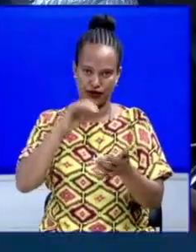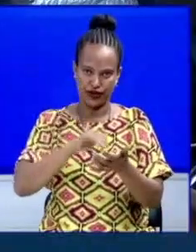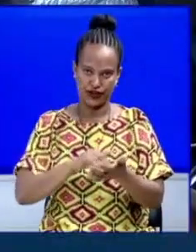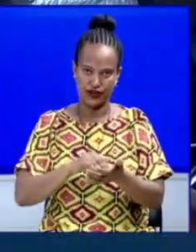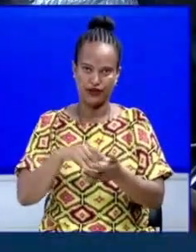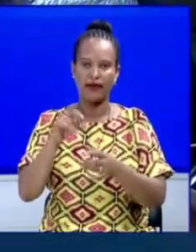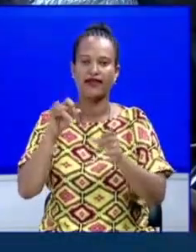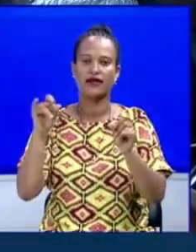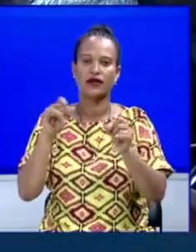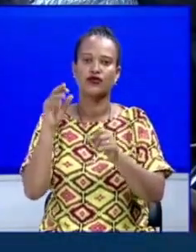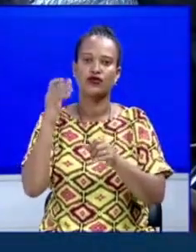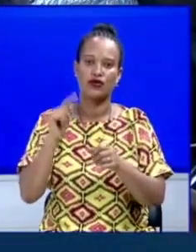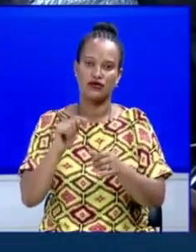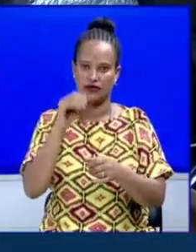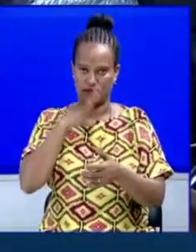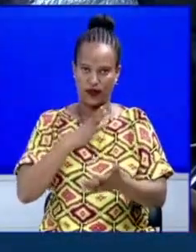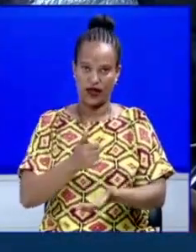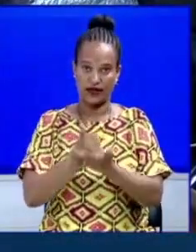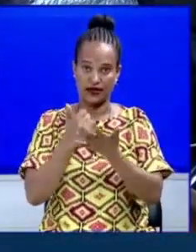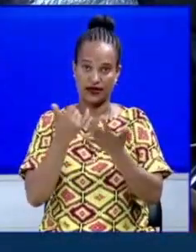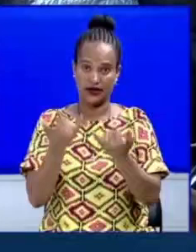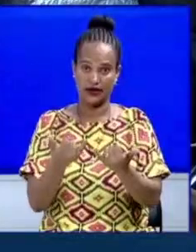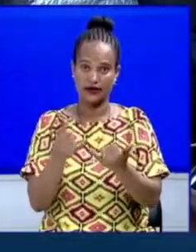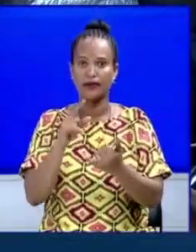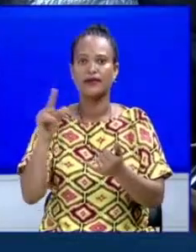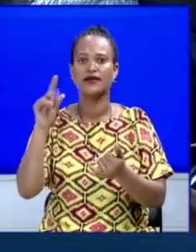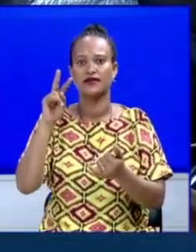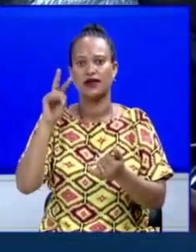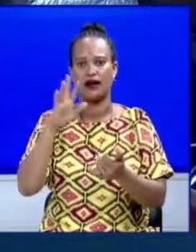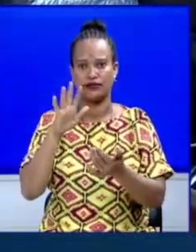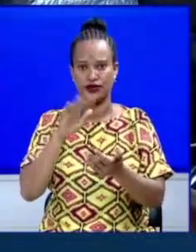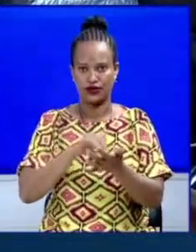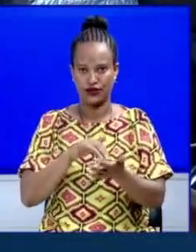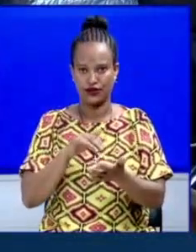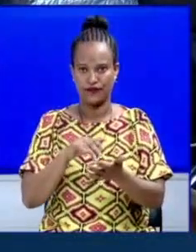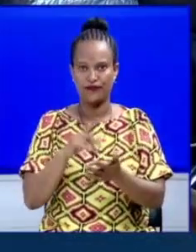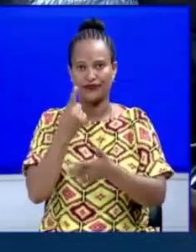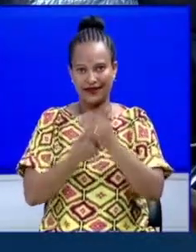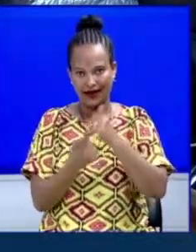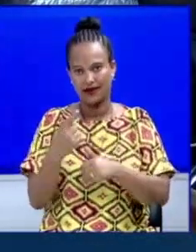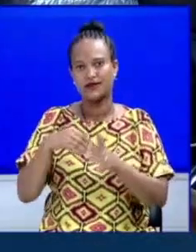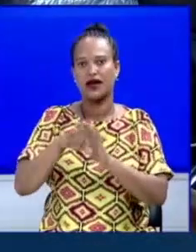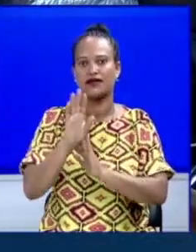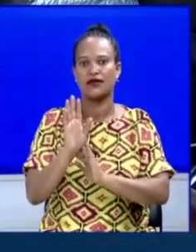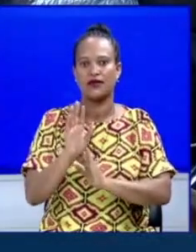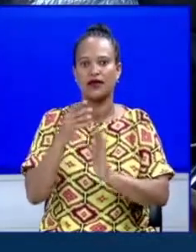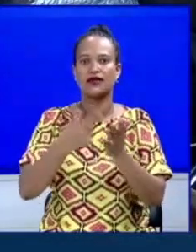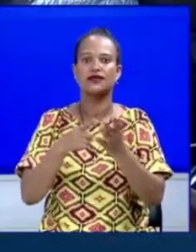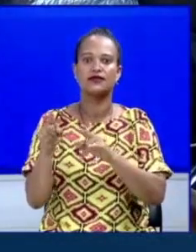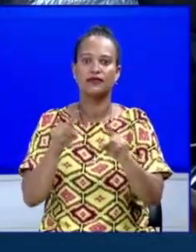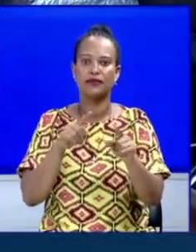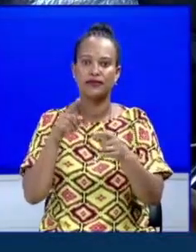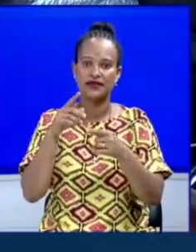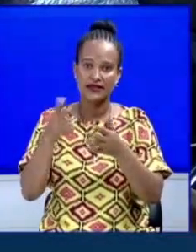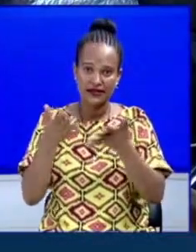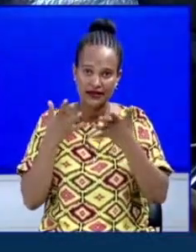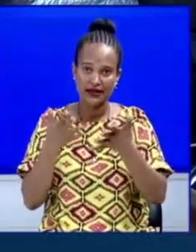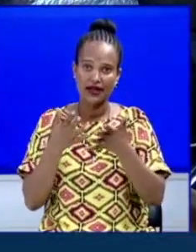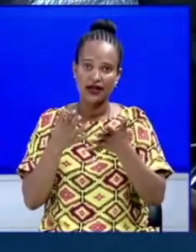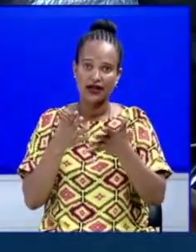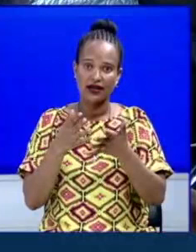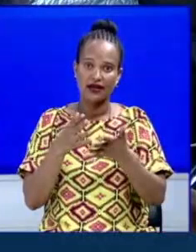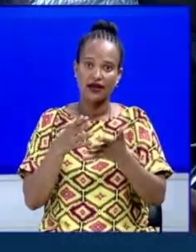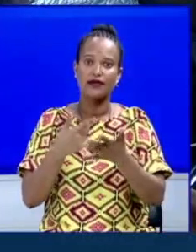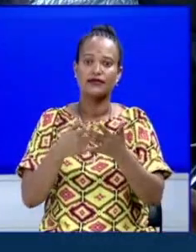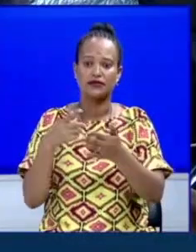558,000 ሜትሪክ ቶን ሰብኣዊ ሓገዝ ዘጊድ 125,000 ሜትሪክ ቶን ጥራሕ ከም ዝኣተወን እዚ ድማ ምስቲ ዝድለ ጠለብ ኣብ